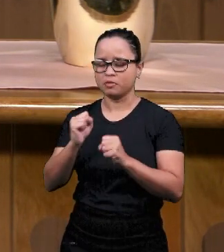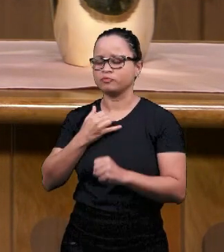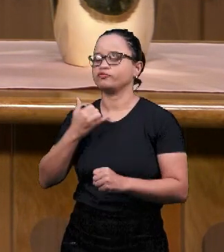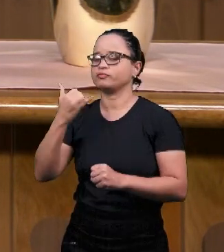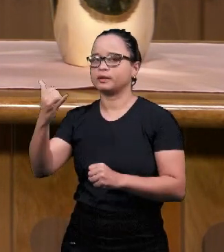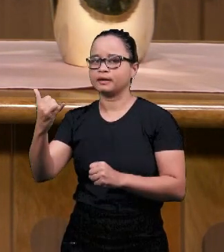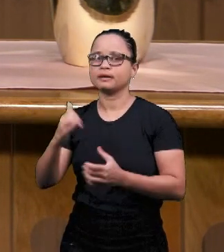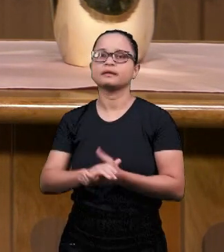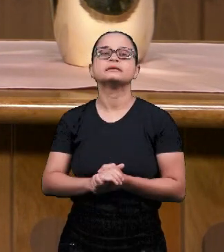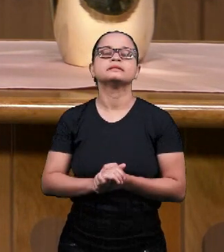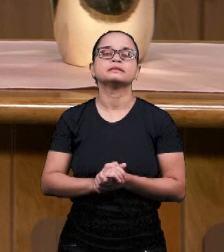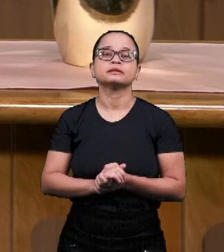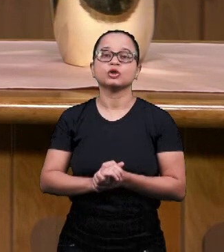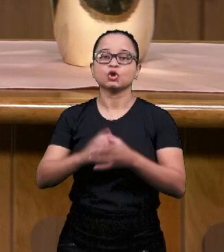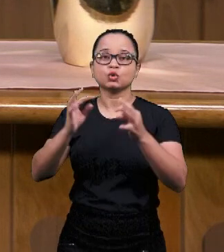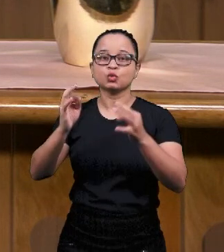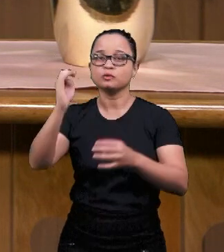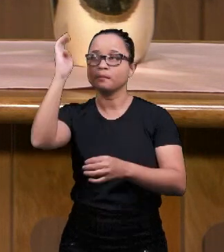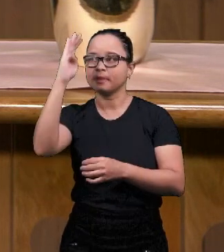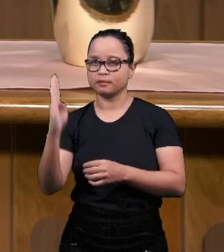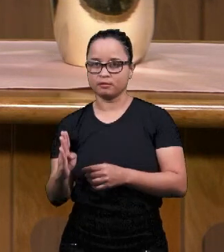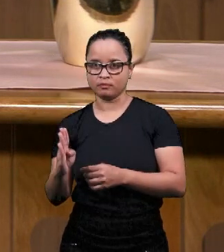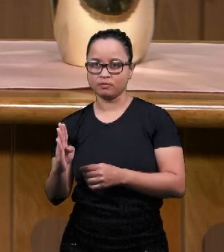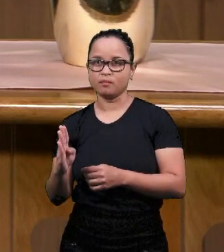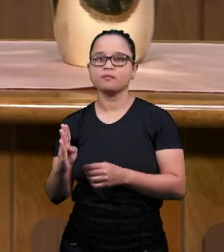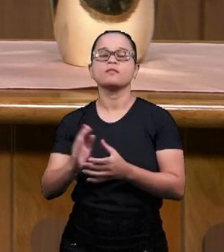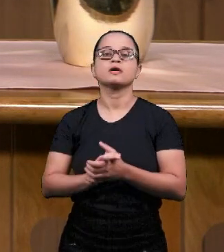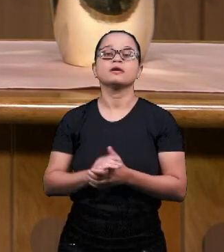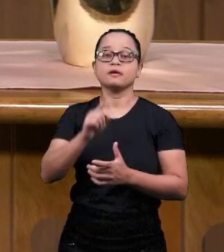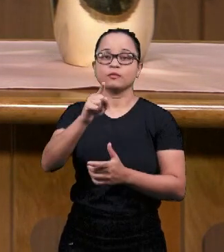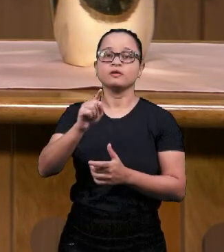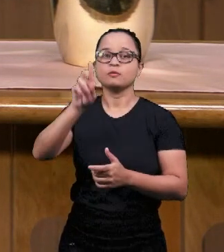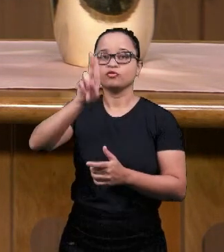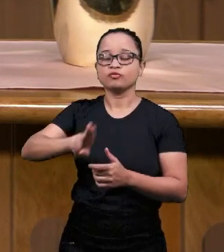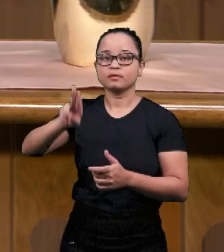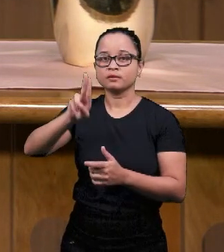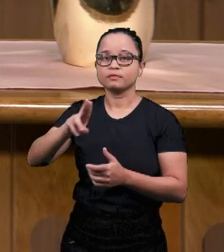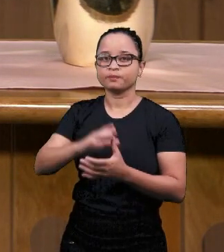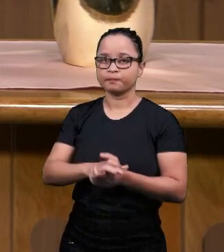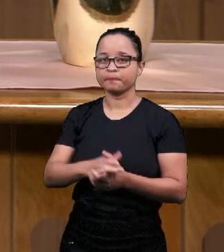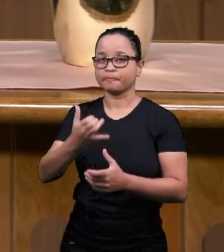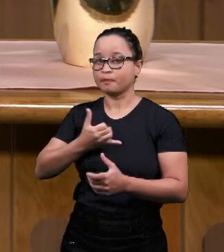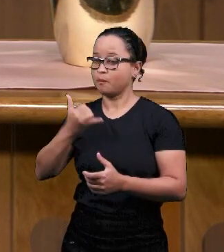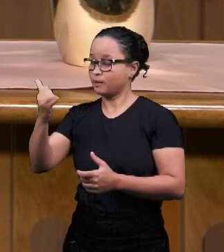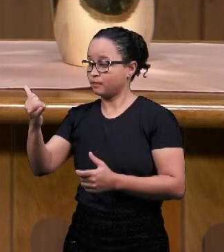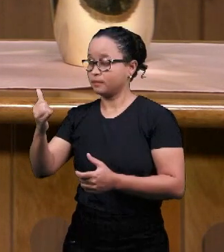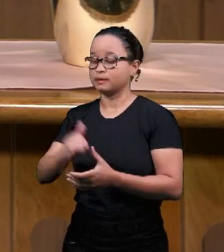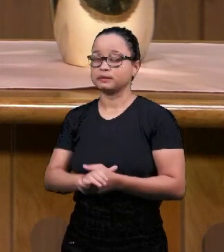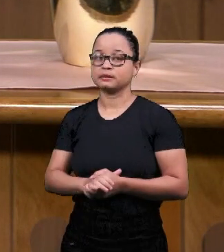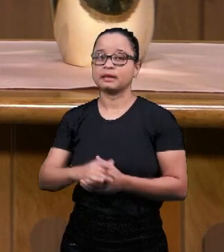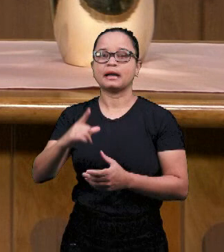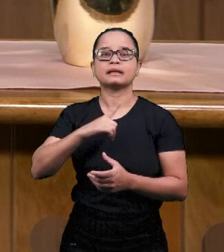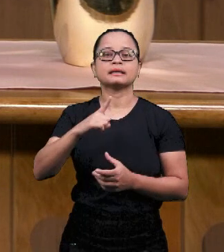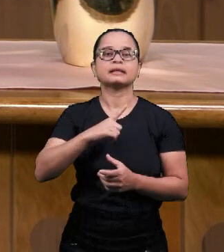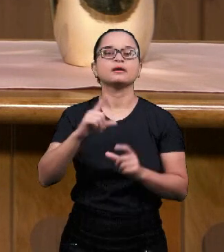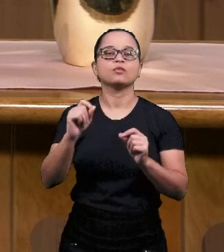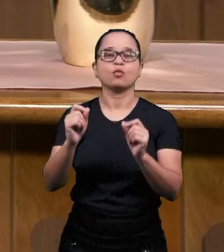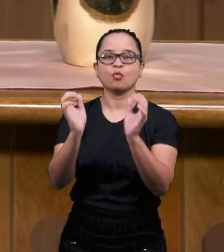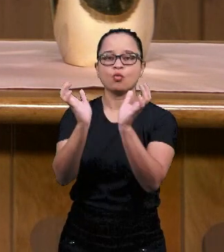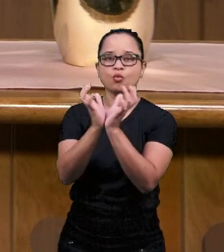для всей территории Бразилии. Если вы хотите, вы можете звонить там